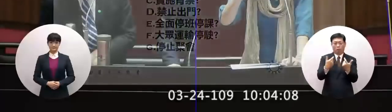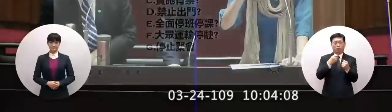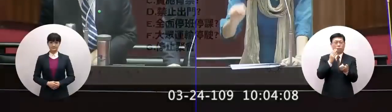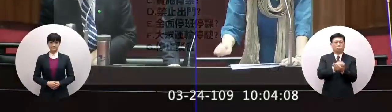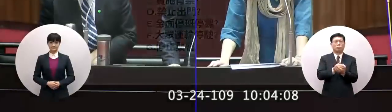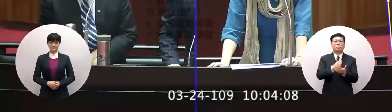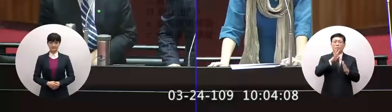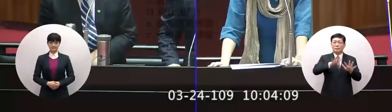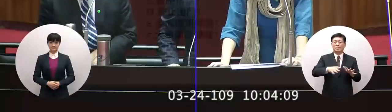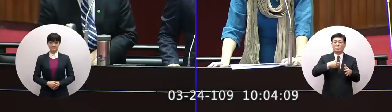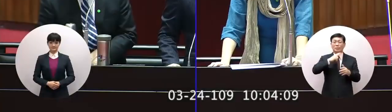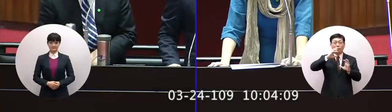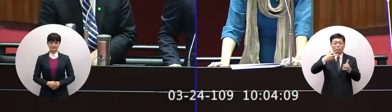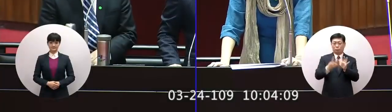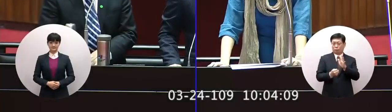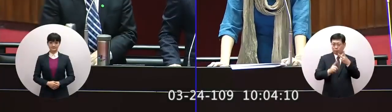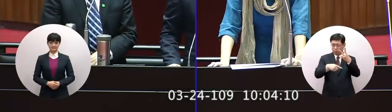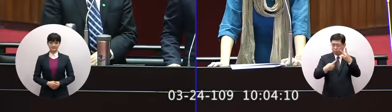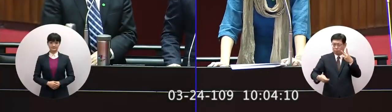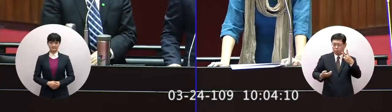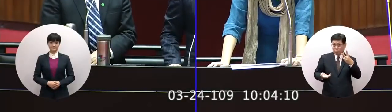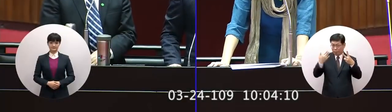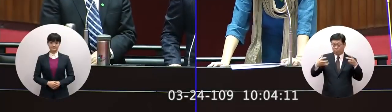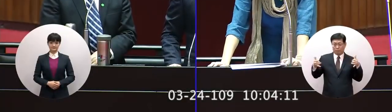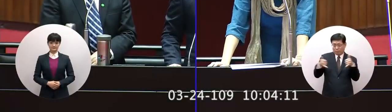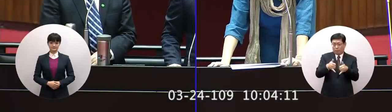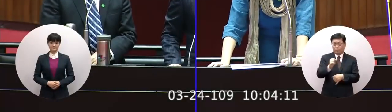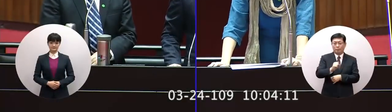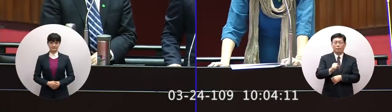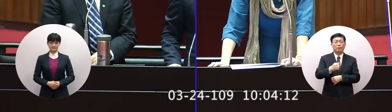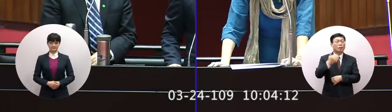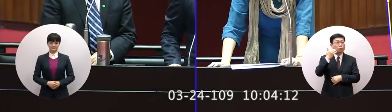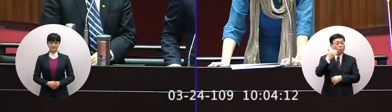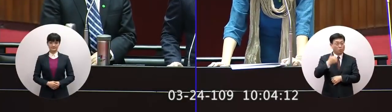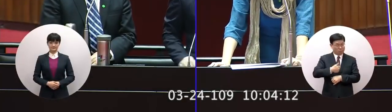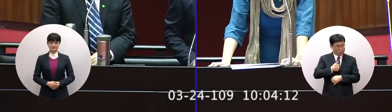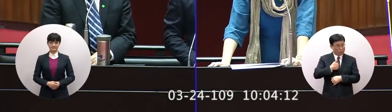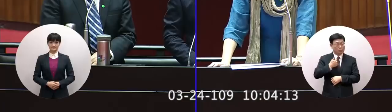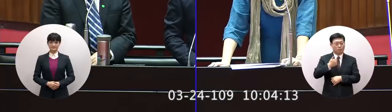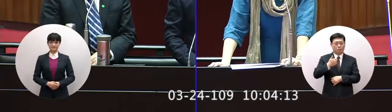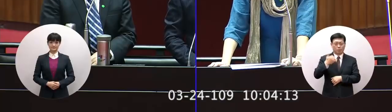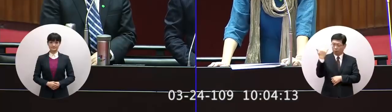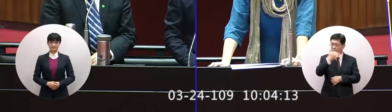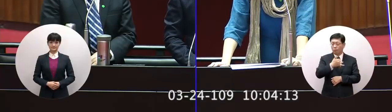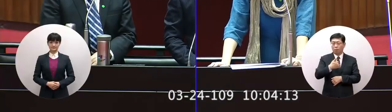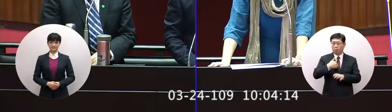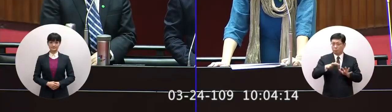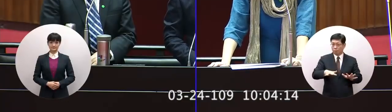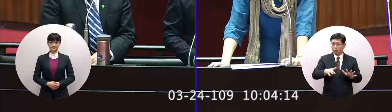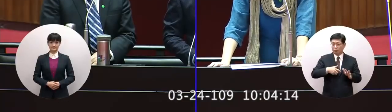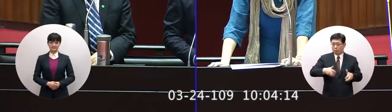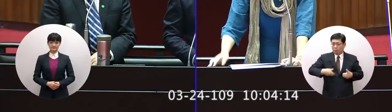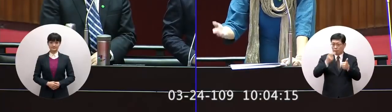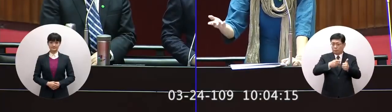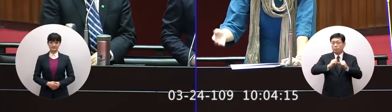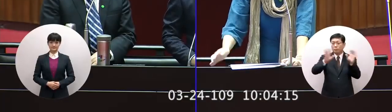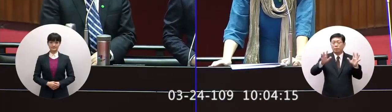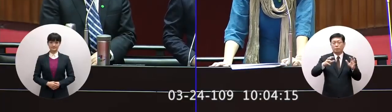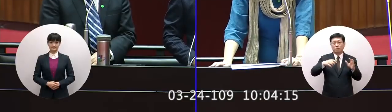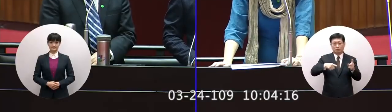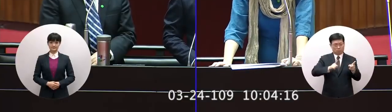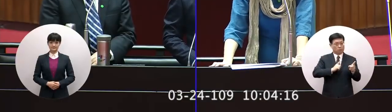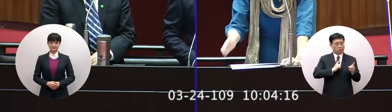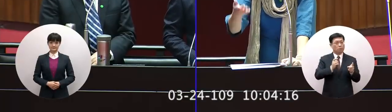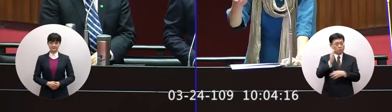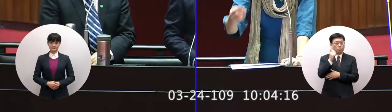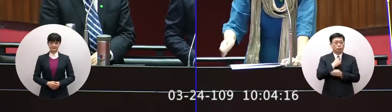布的两个人以上聚会都不可以了。所以如果啦，万一啦，我们今天要发布紧急命令的话，因为政府也